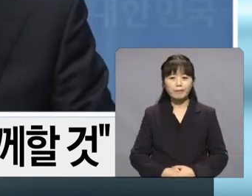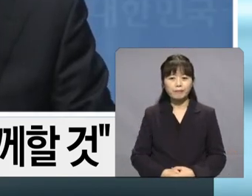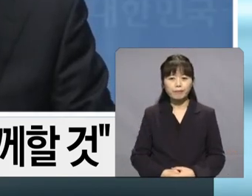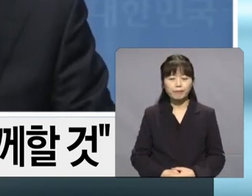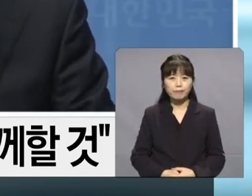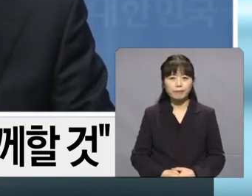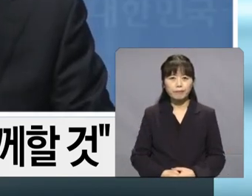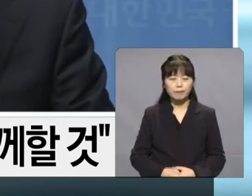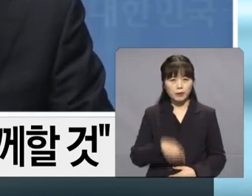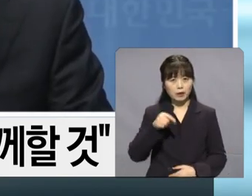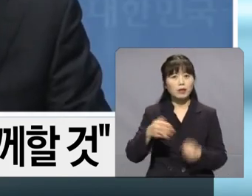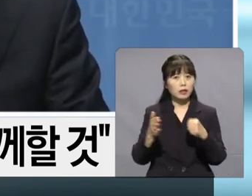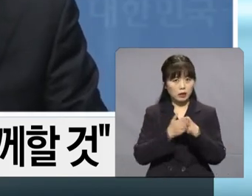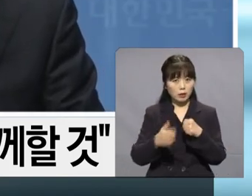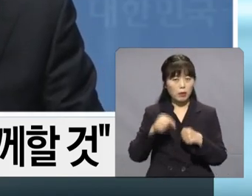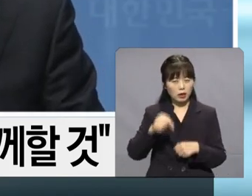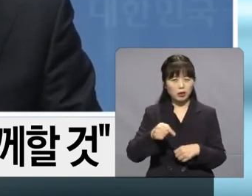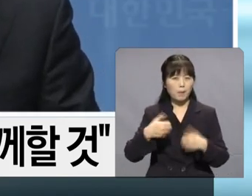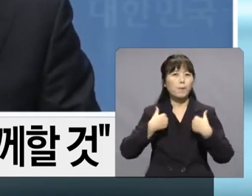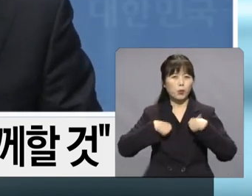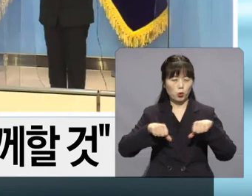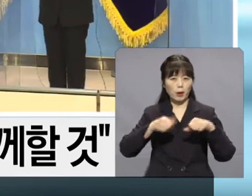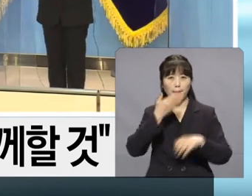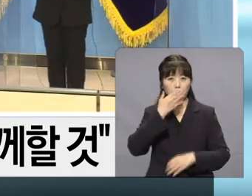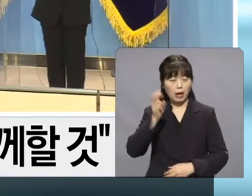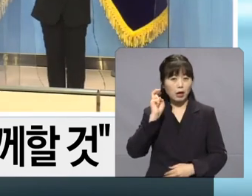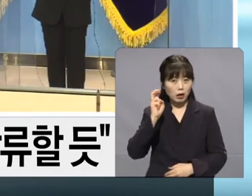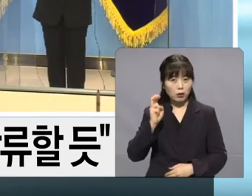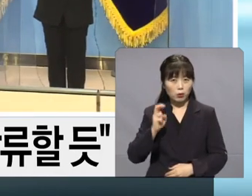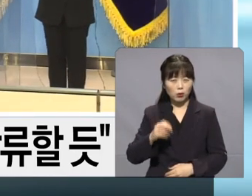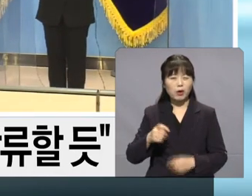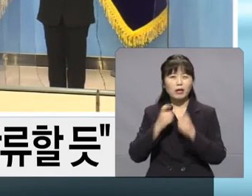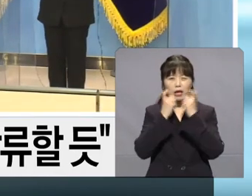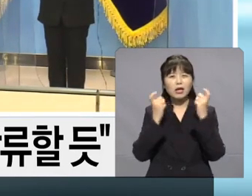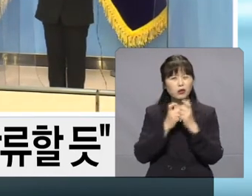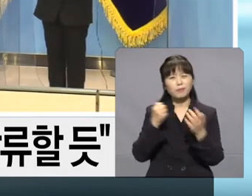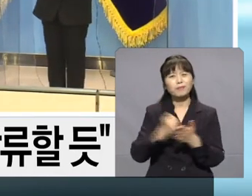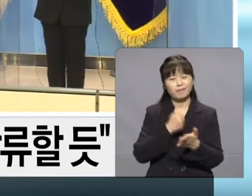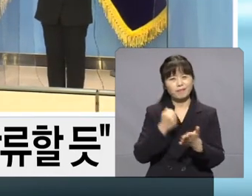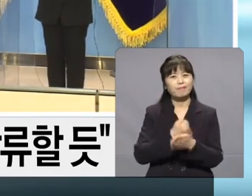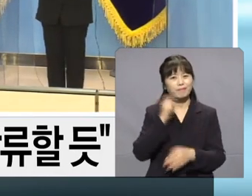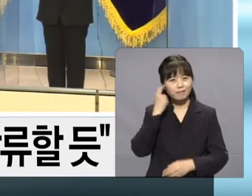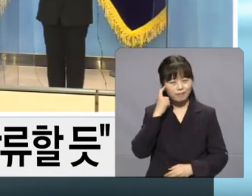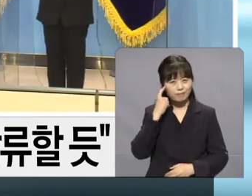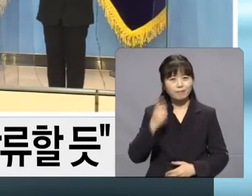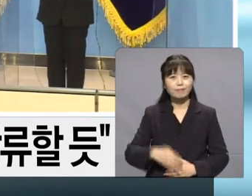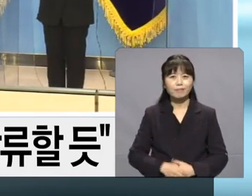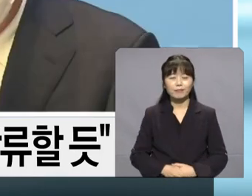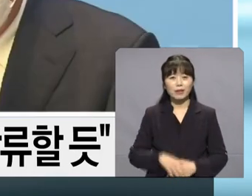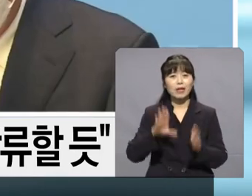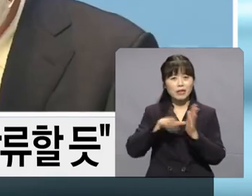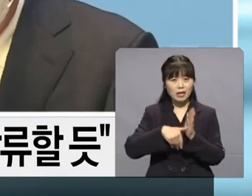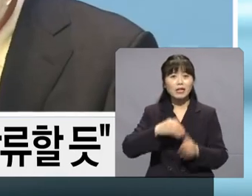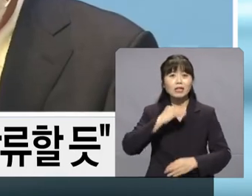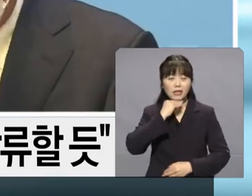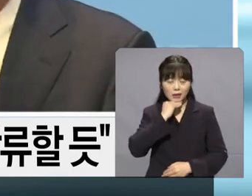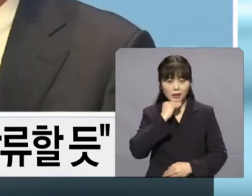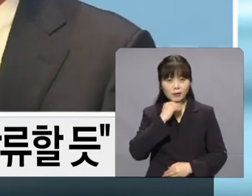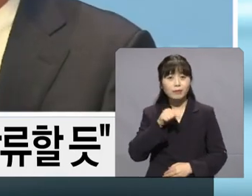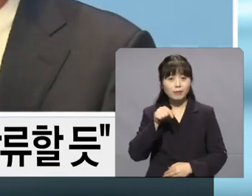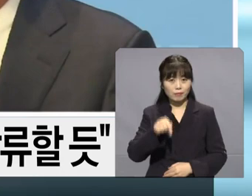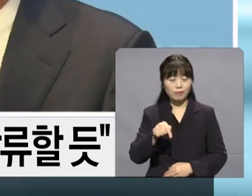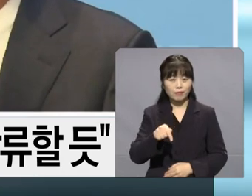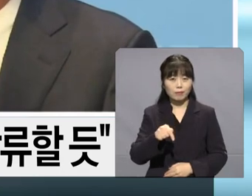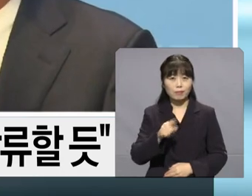해요 그래서 이런 판단 내린 것으로 이렇게 보이고요 개인적으로는 좀 아쉽게 생각합니다 그러니까 때를 기다리겠다